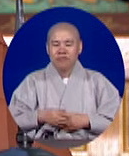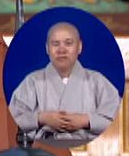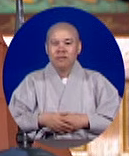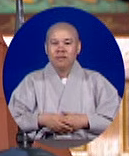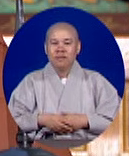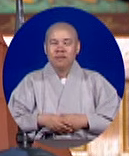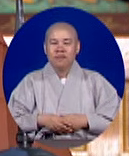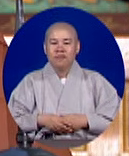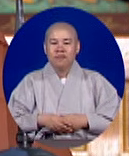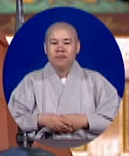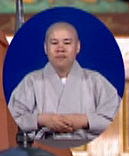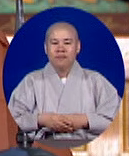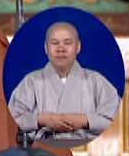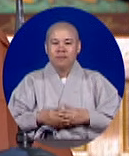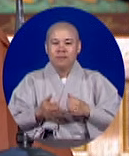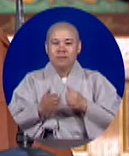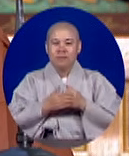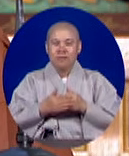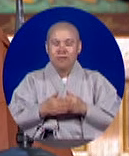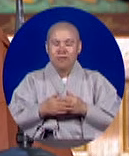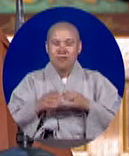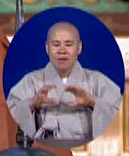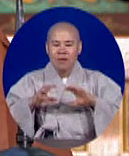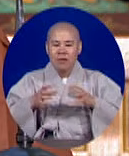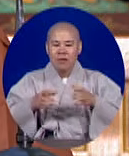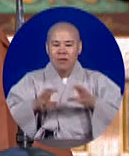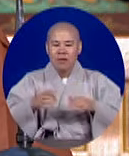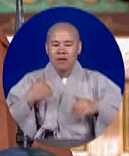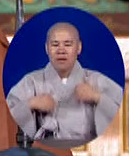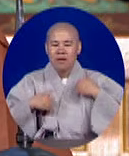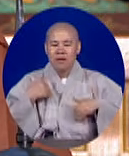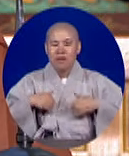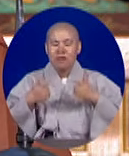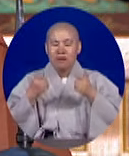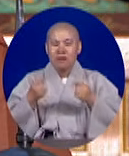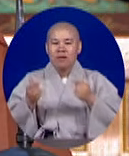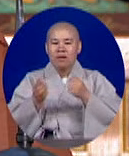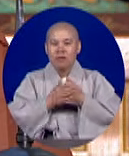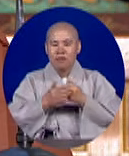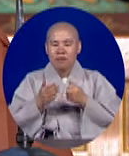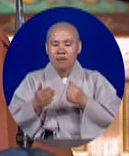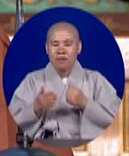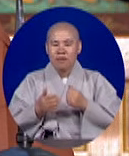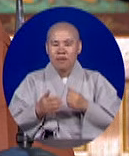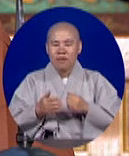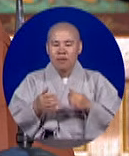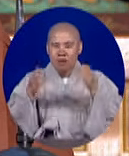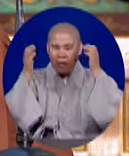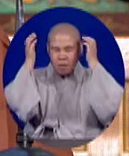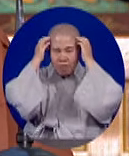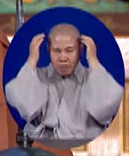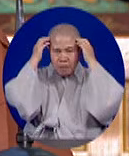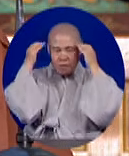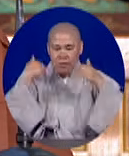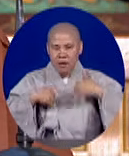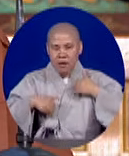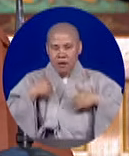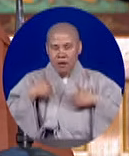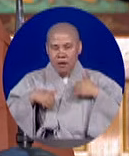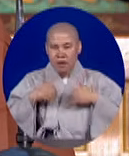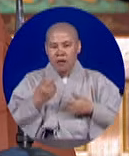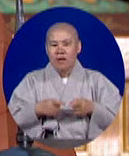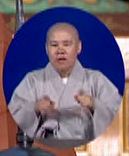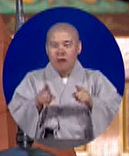그렇거든요. 그래서 세락은 이렇기 때문에 고와 낙이 동시에 따라다니기